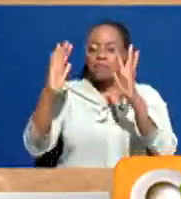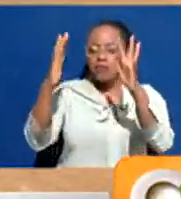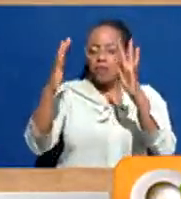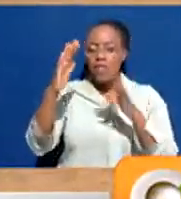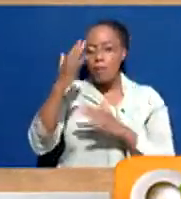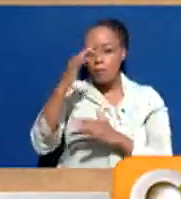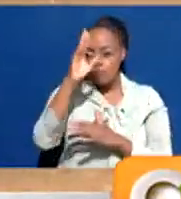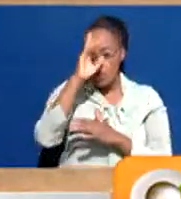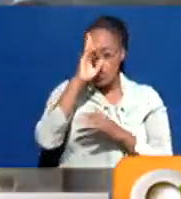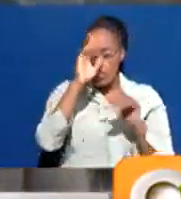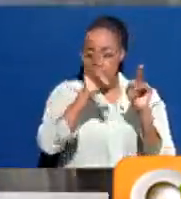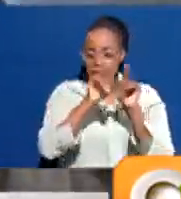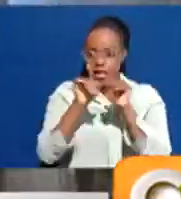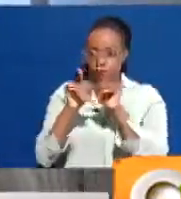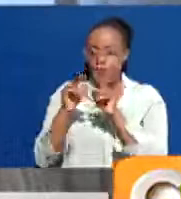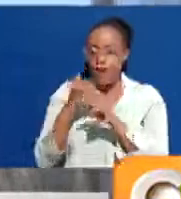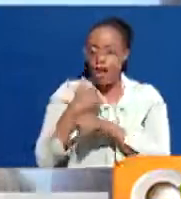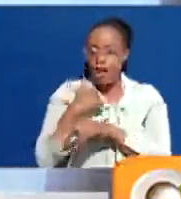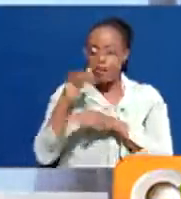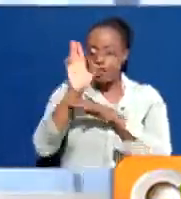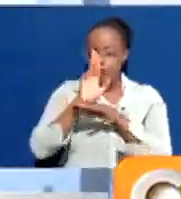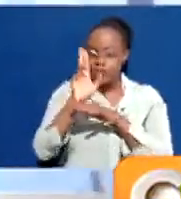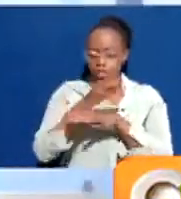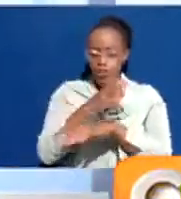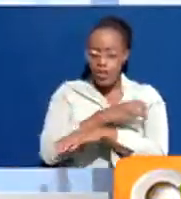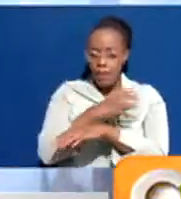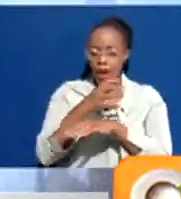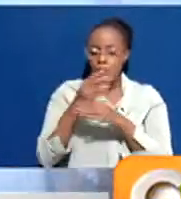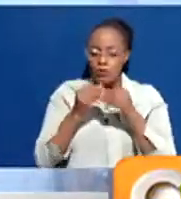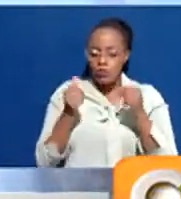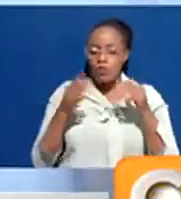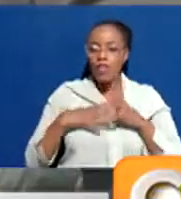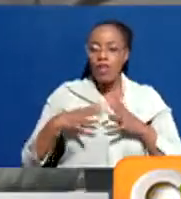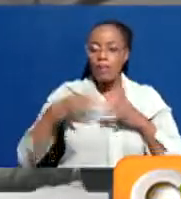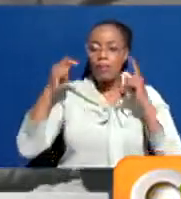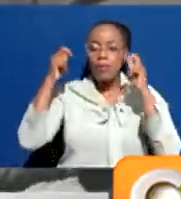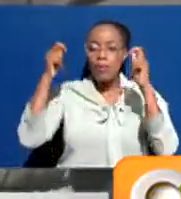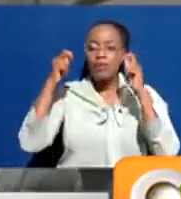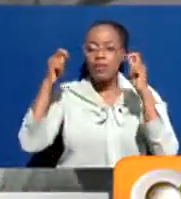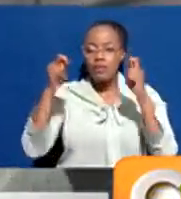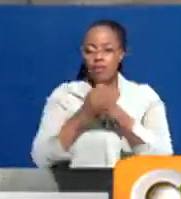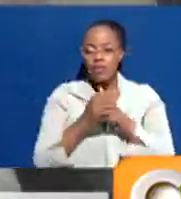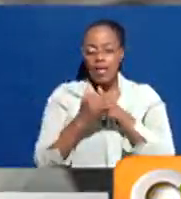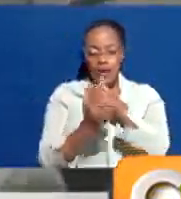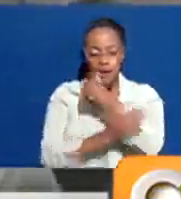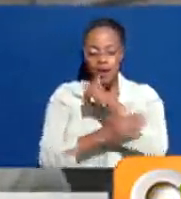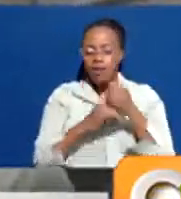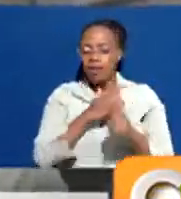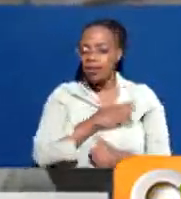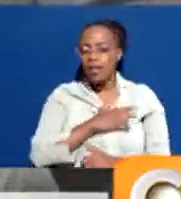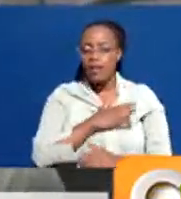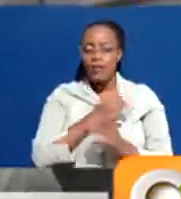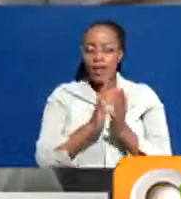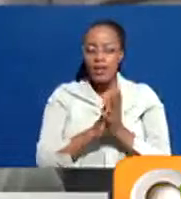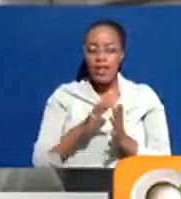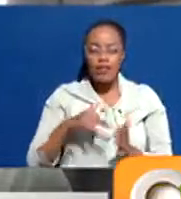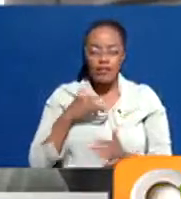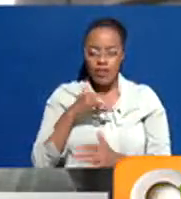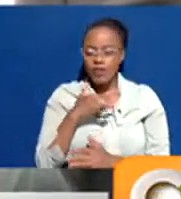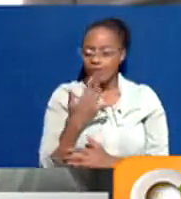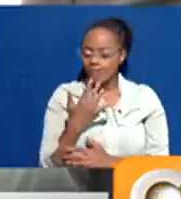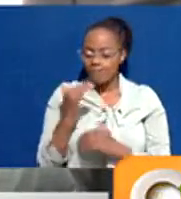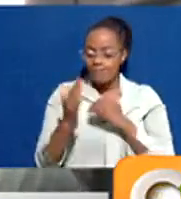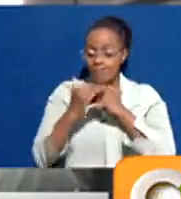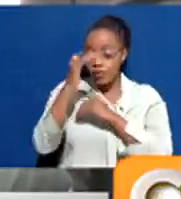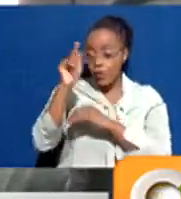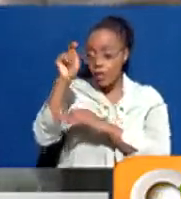maafisa wa usalama kwa kutumia nguvu kukabiliana na waandamanaji. It is unfortunate and a pity that the